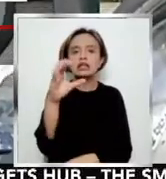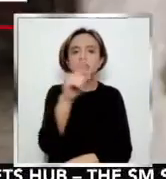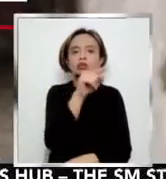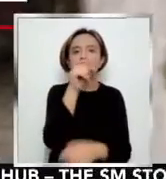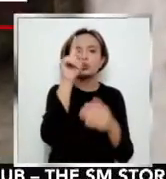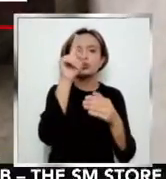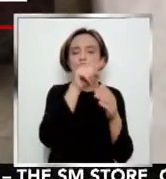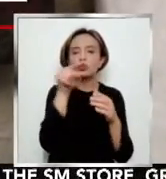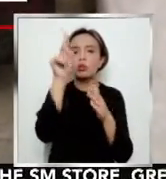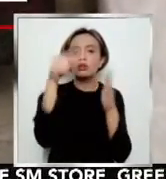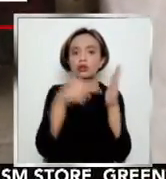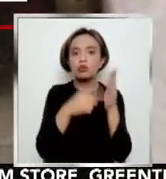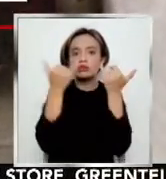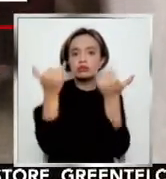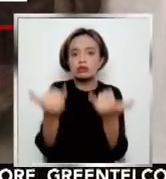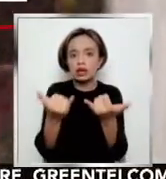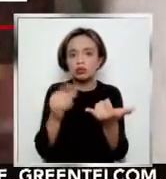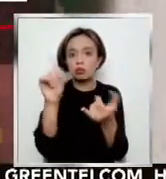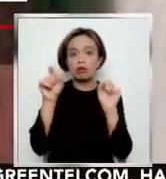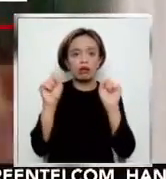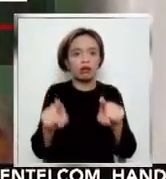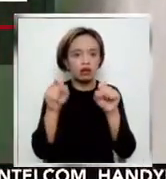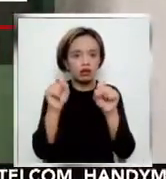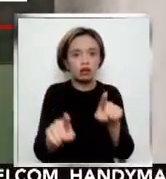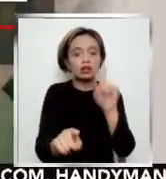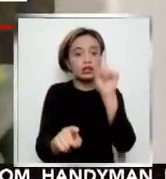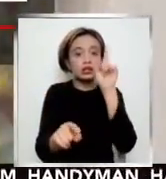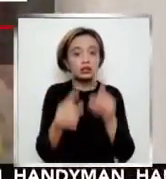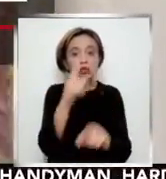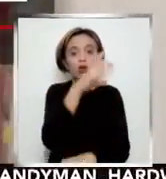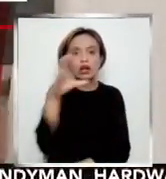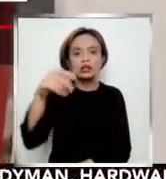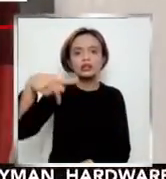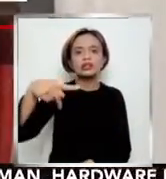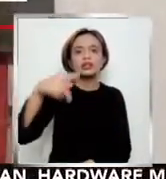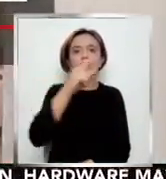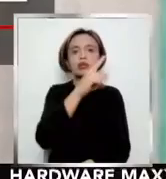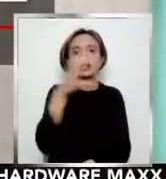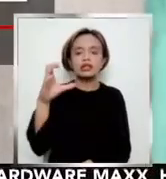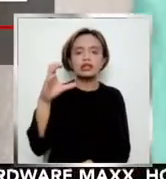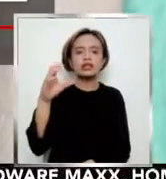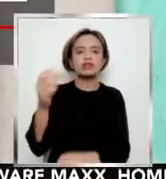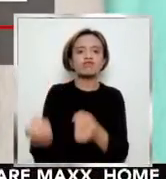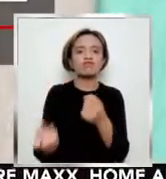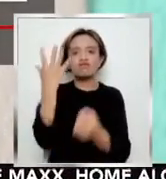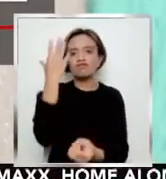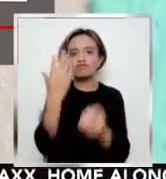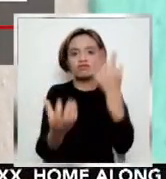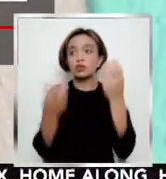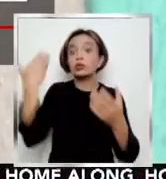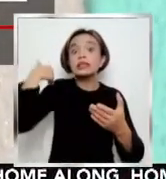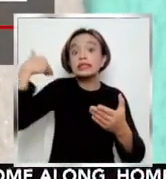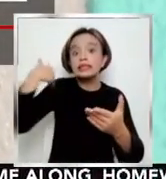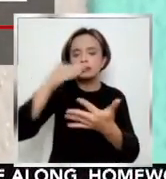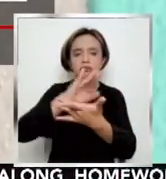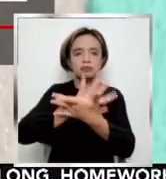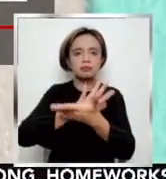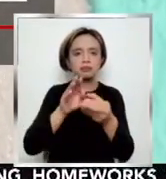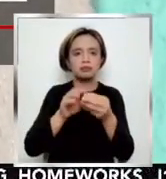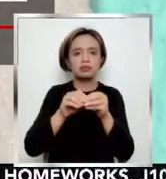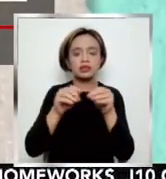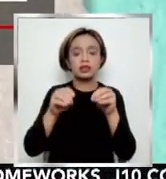pesos na ngayon ang bentahan ng kada 100 pieces na kwitis. Noong bago mag-pandemic, aabot lamang daw ito